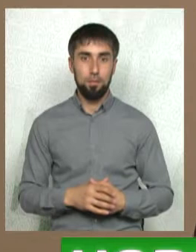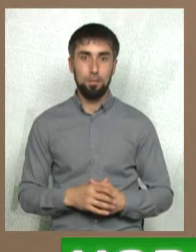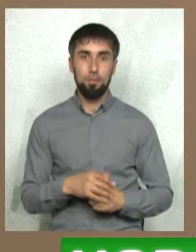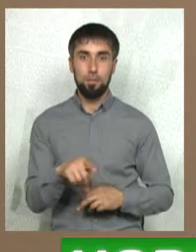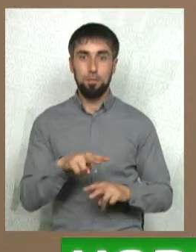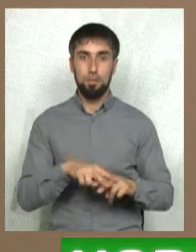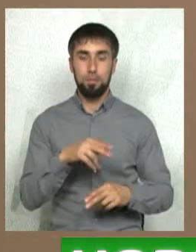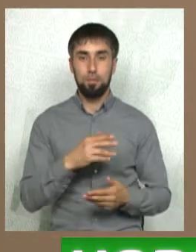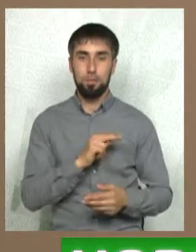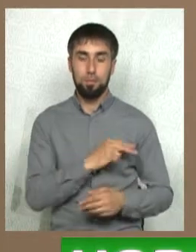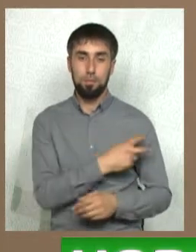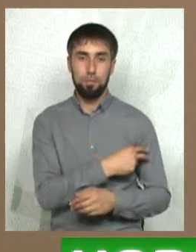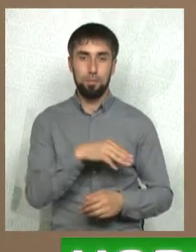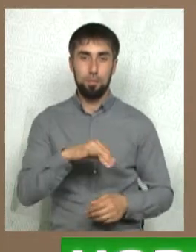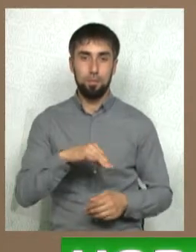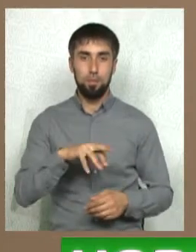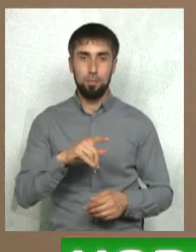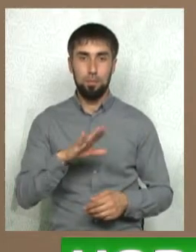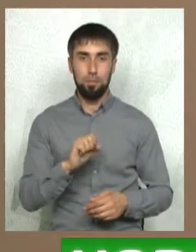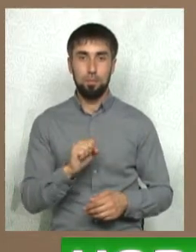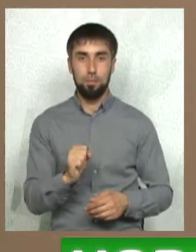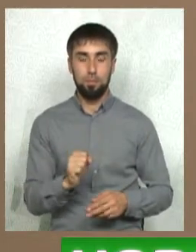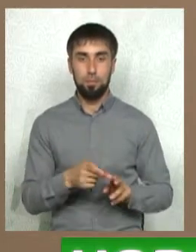Устым гою ашатяк злори окчу. Су